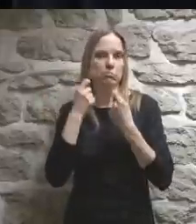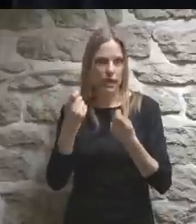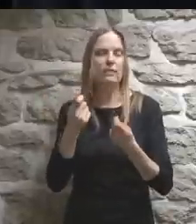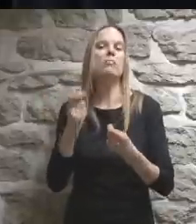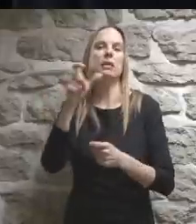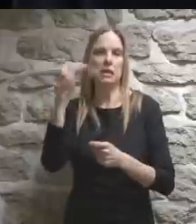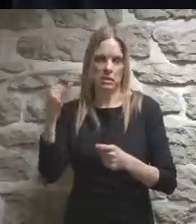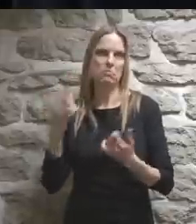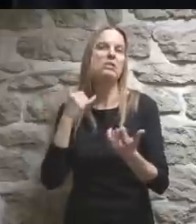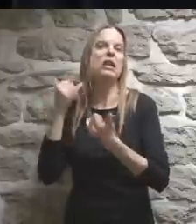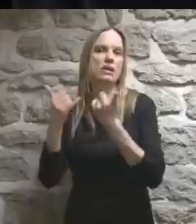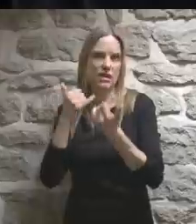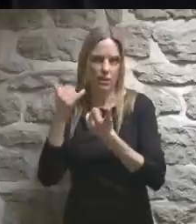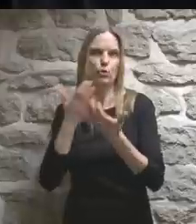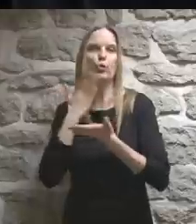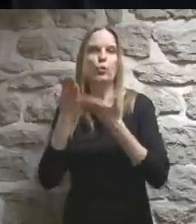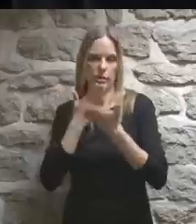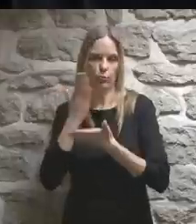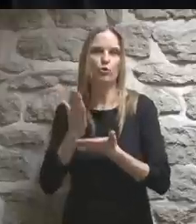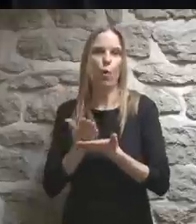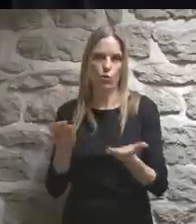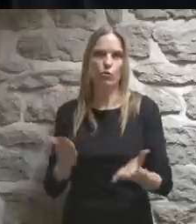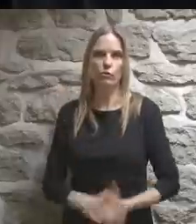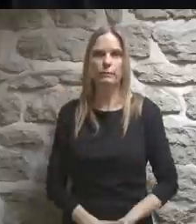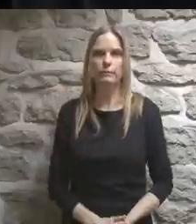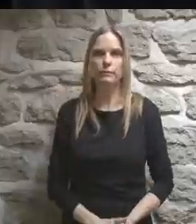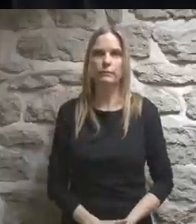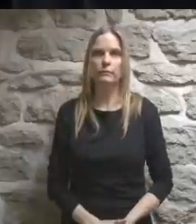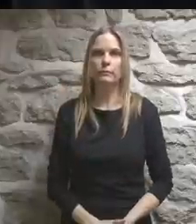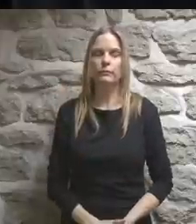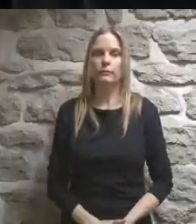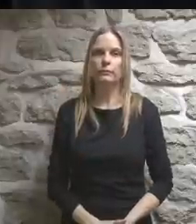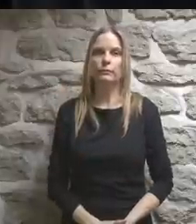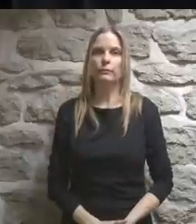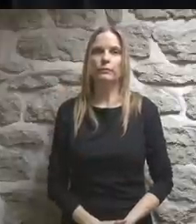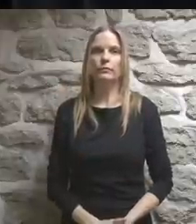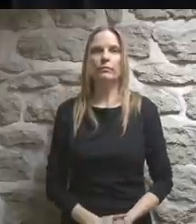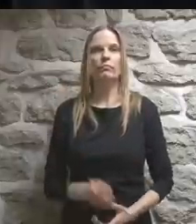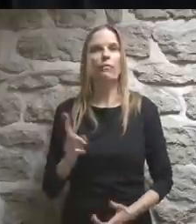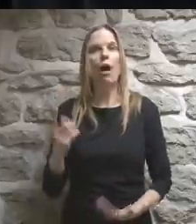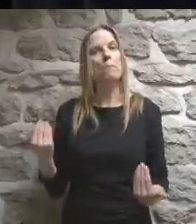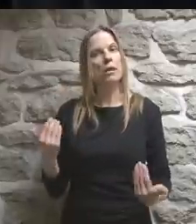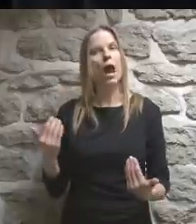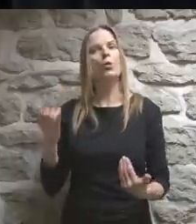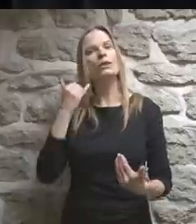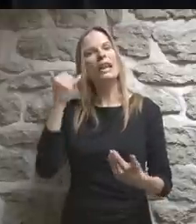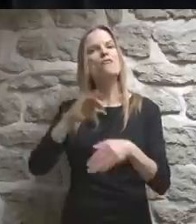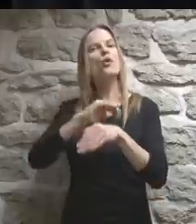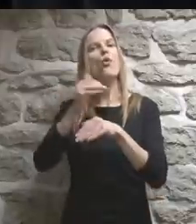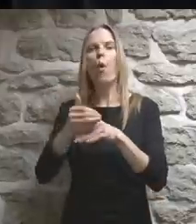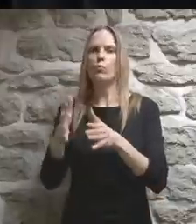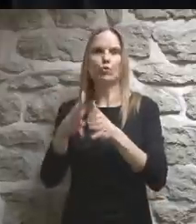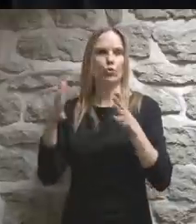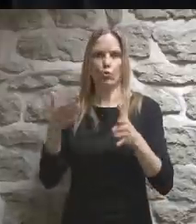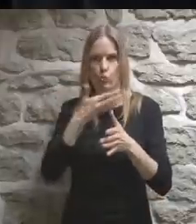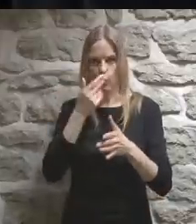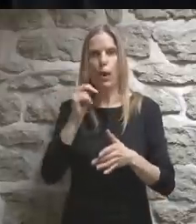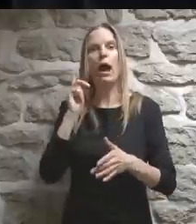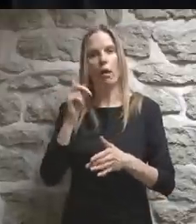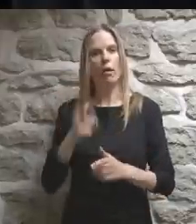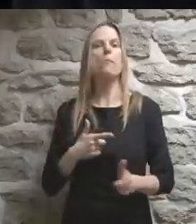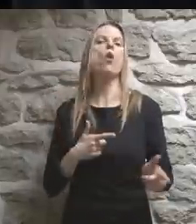kõnesid on, küsimusi on nii-öelda, mida küsida. Aga ei ole koormus väga suur, aga oleme tõesti selle